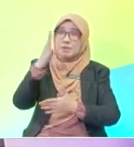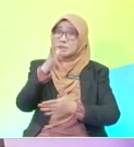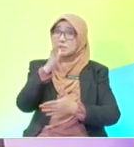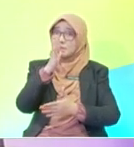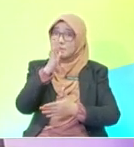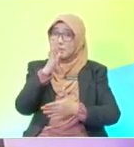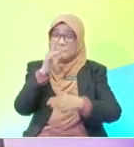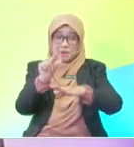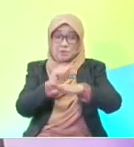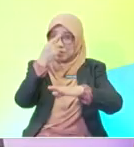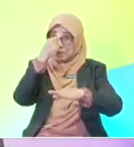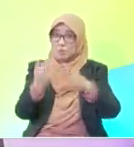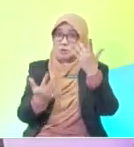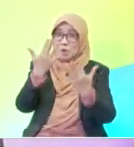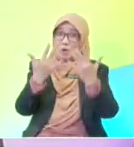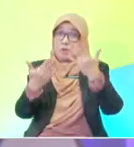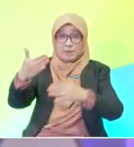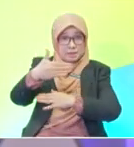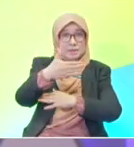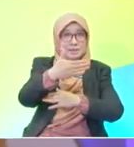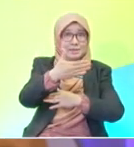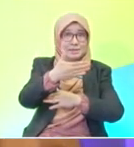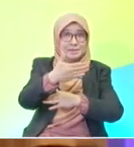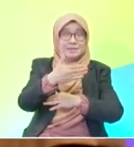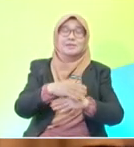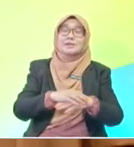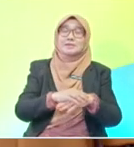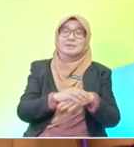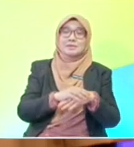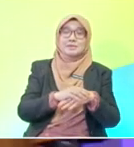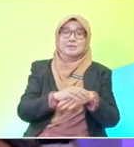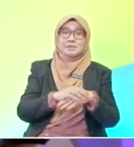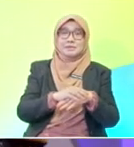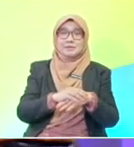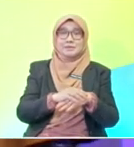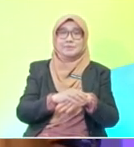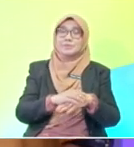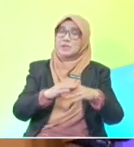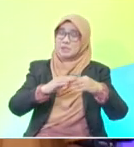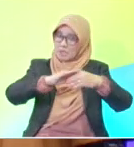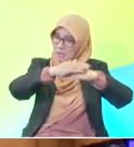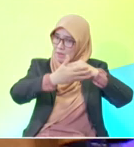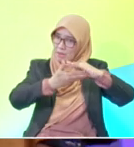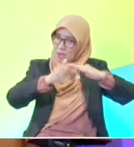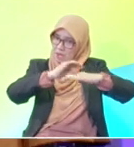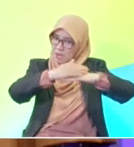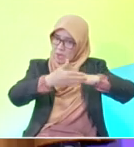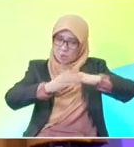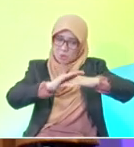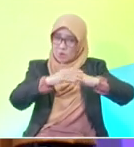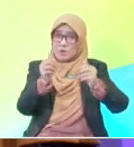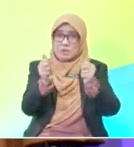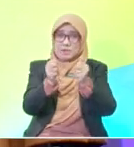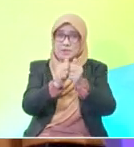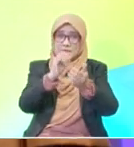Menyentih ikan. Ya, betul. Jadi kita akan balut bahagian mata ni untuk melihat untuk dapatkan ilusi seolah-olah parang